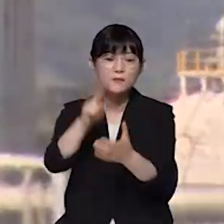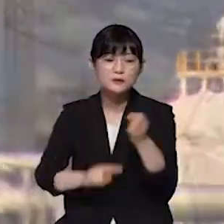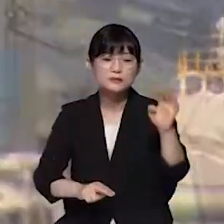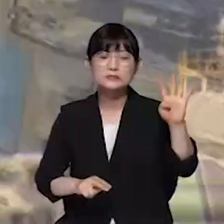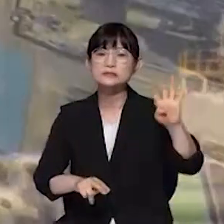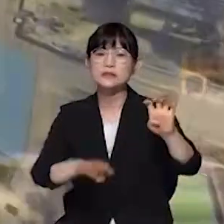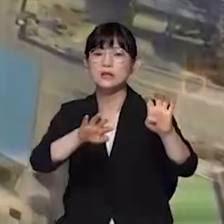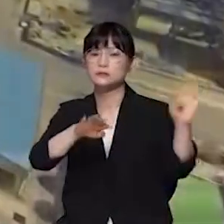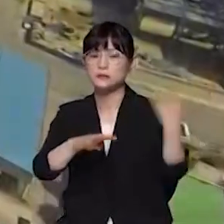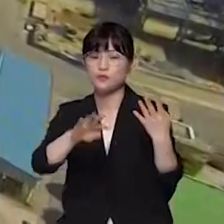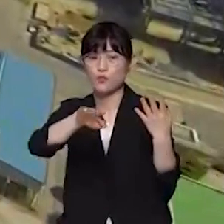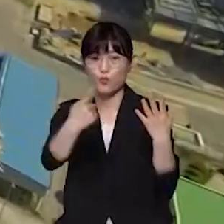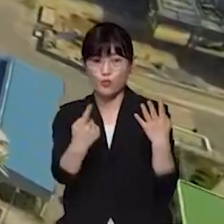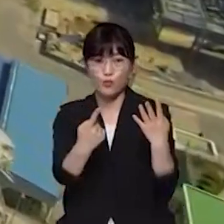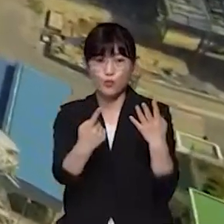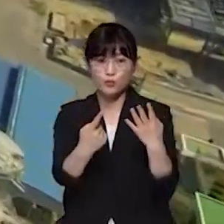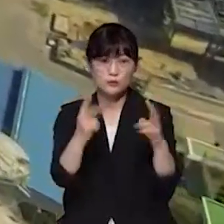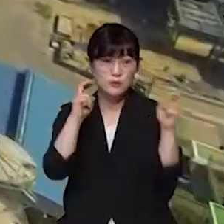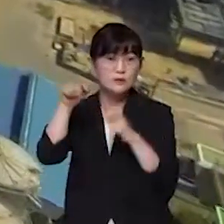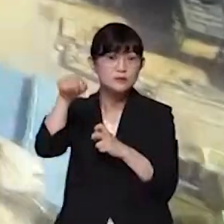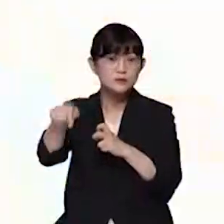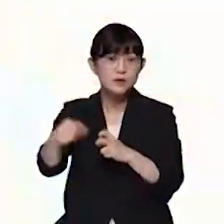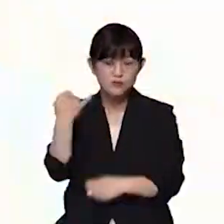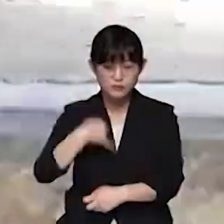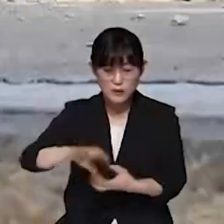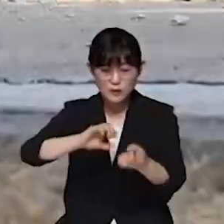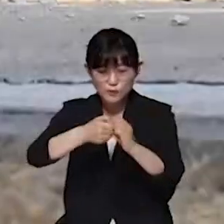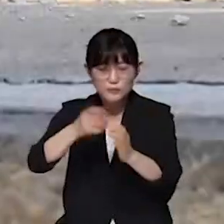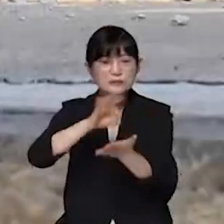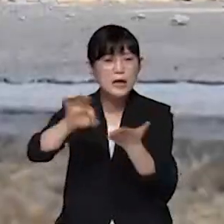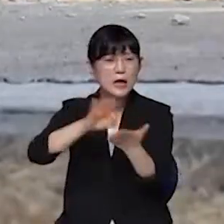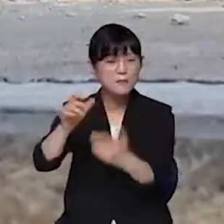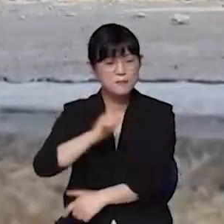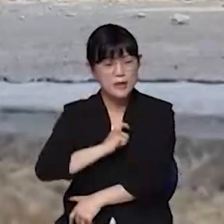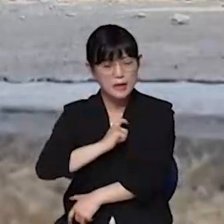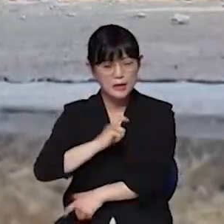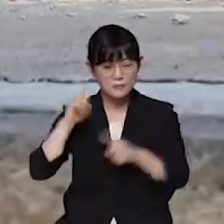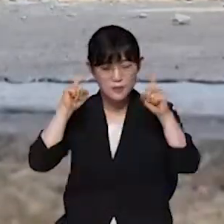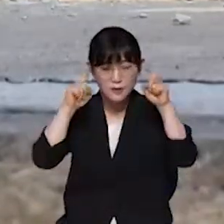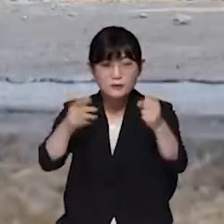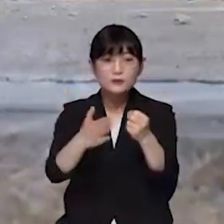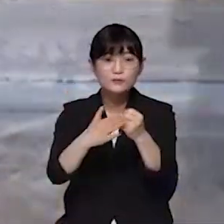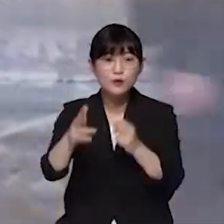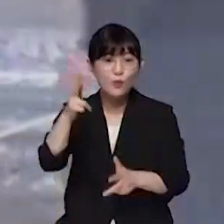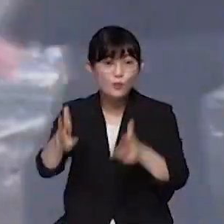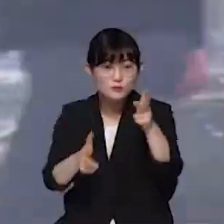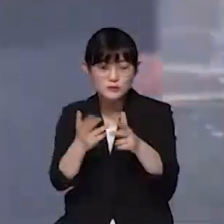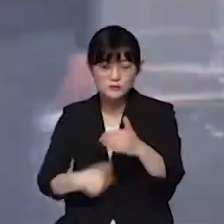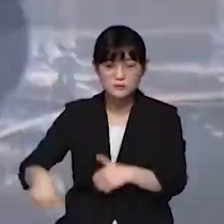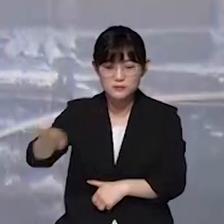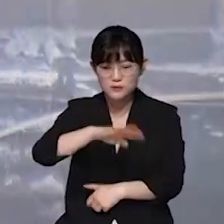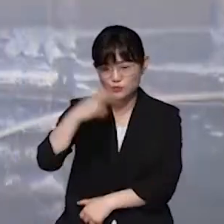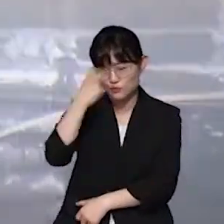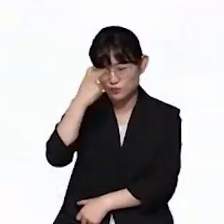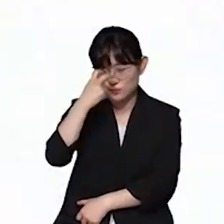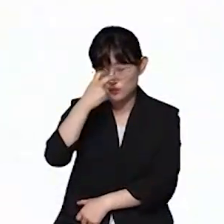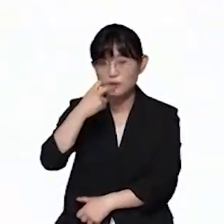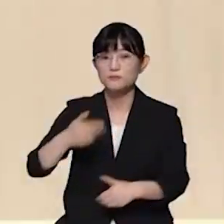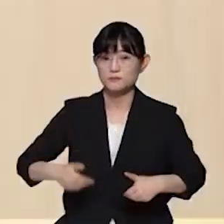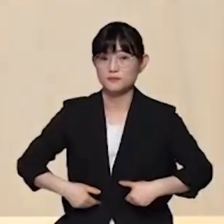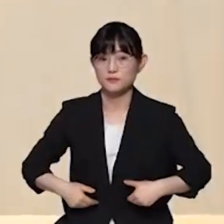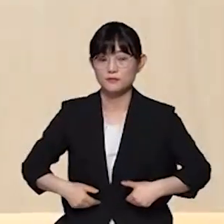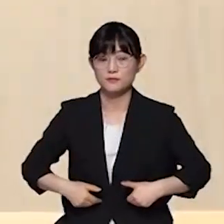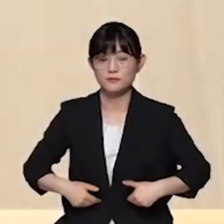NCC. 하지만 주요 설비에 불량 부품을 썼다는 의혹이 커지면서 공장 전체 시설에 대한 전면적인 안전